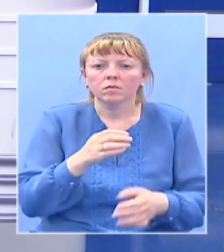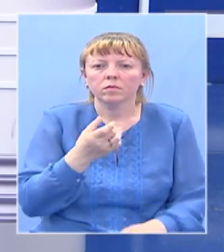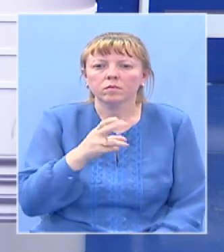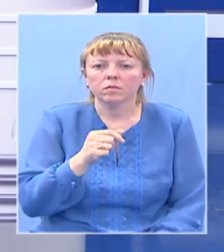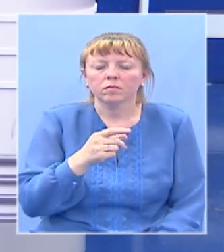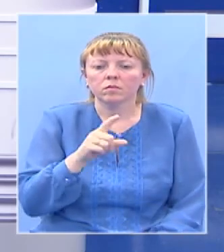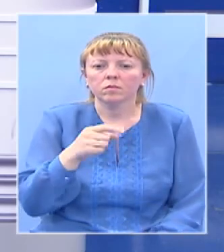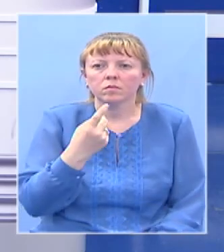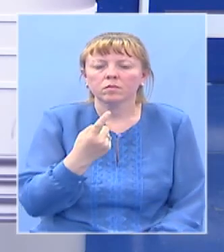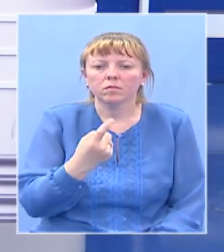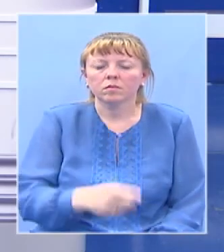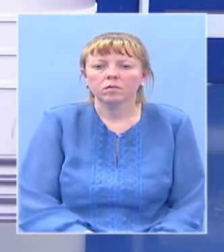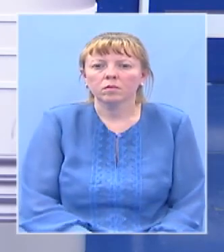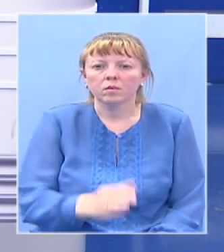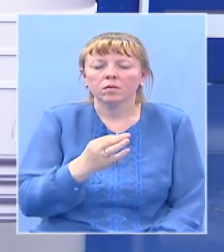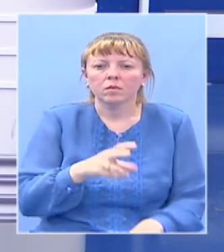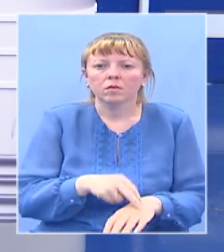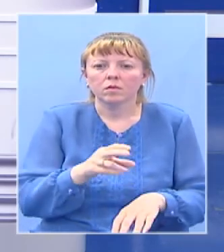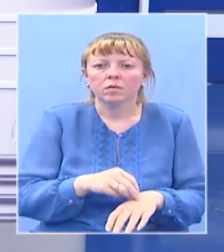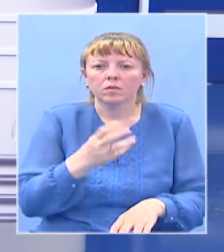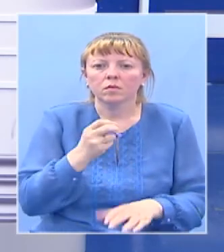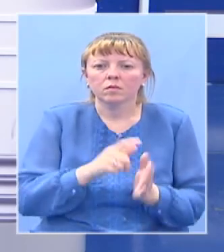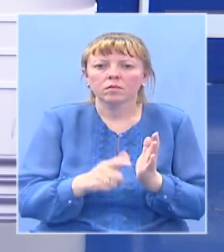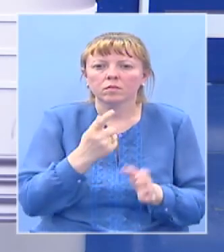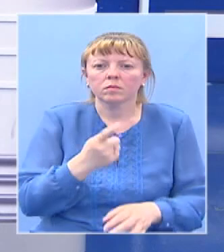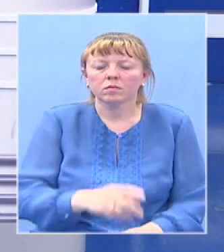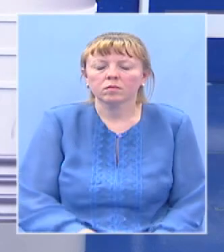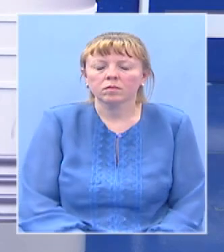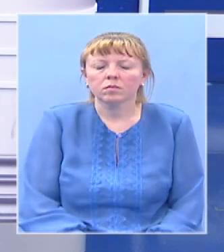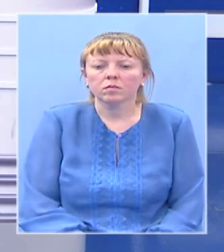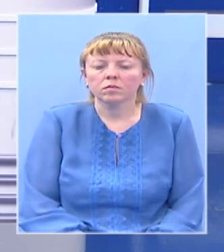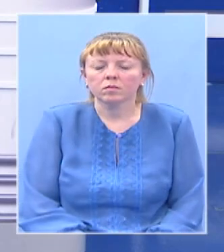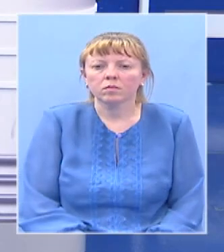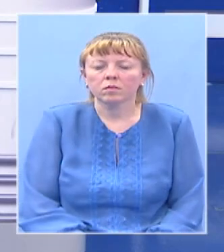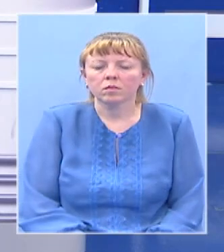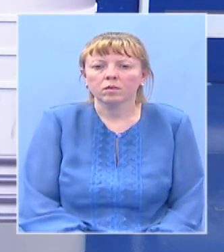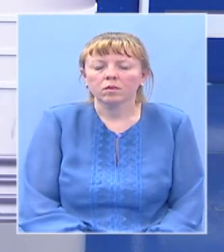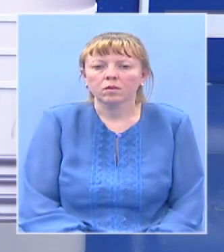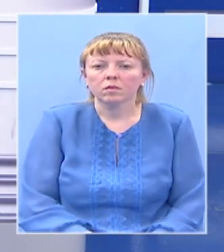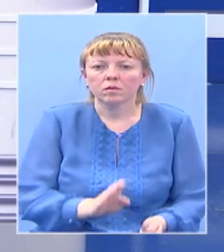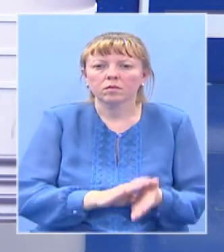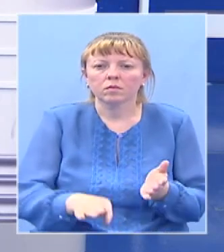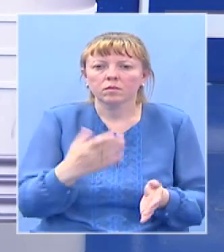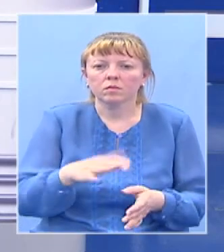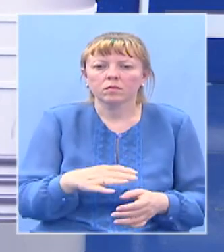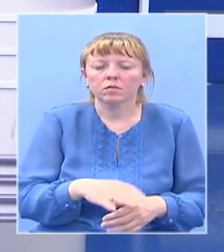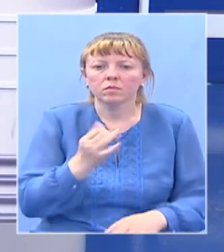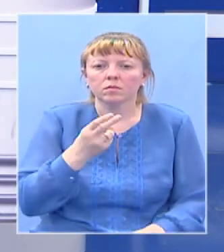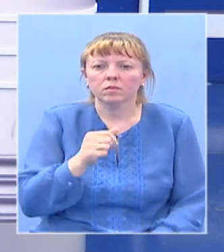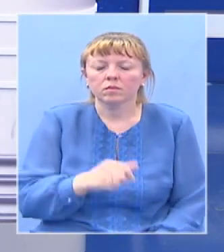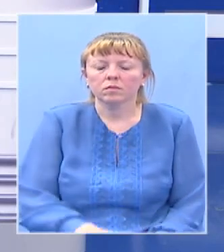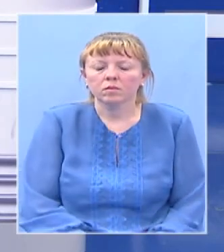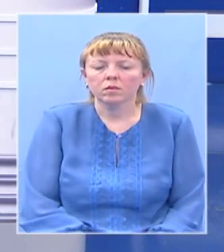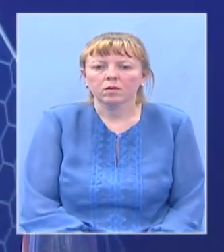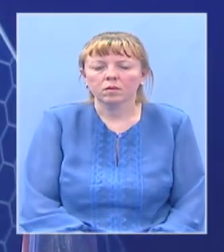часть первая кодекса административно правонарушения 572 статьи и после устранения только всех не палат которые выл